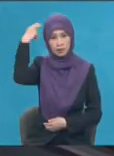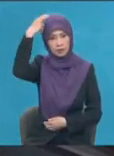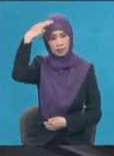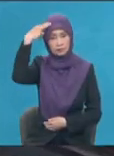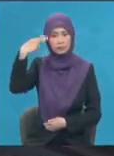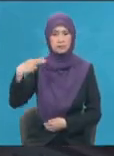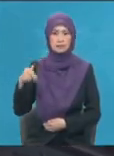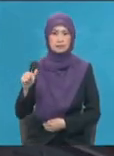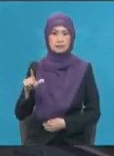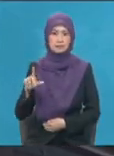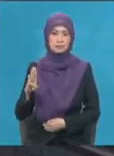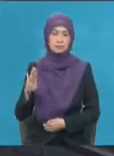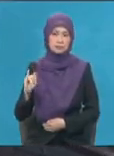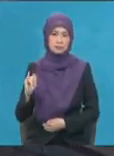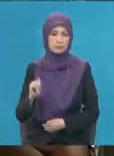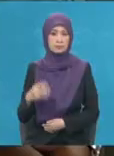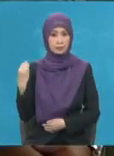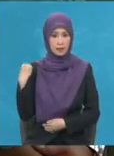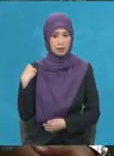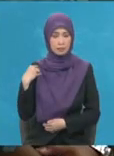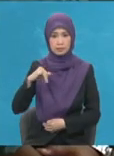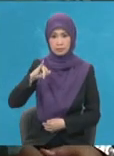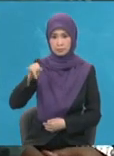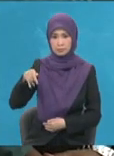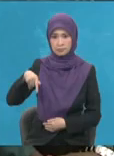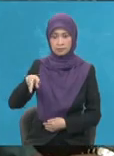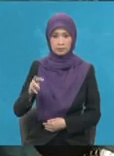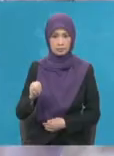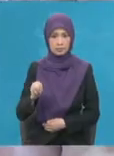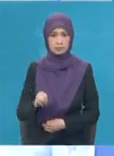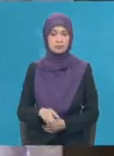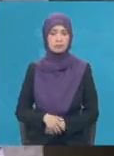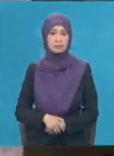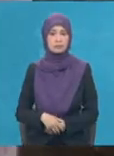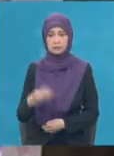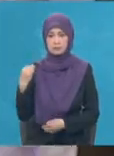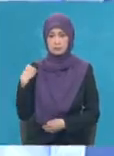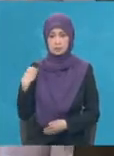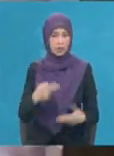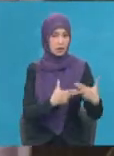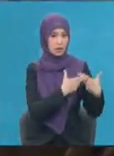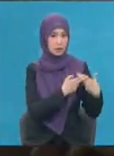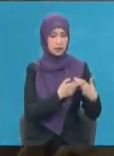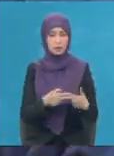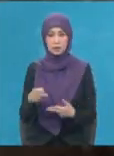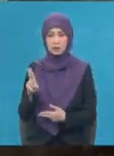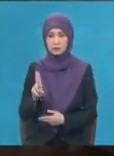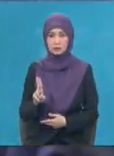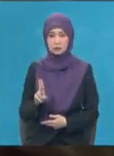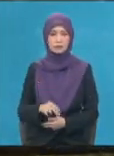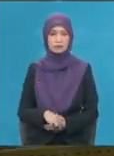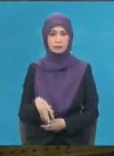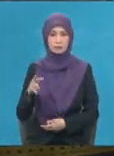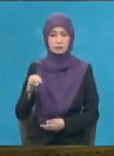Haji Muhammad Yusuf menteri di jabatan Perdana Menteri dan menteri pertahanan kedua dan meja Jenderal Gatot Sri pahlawan